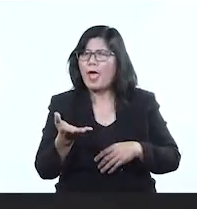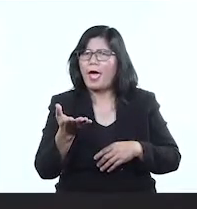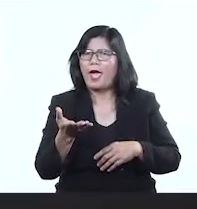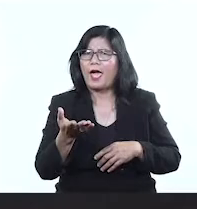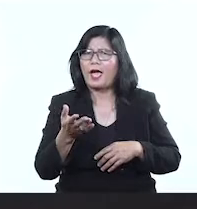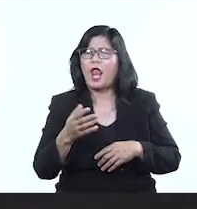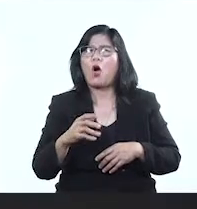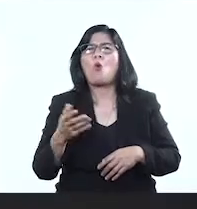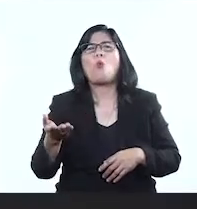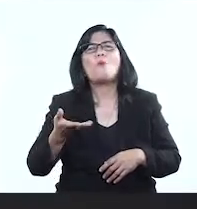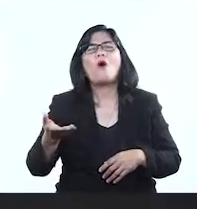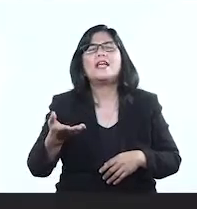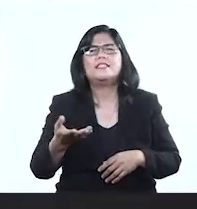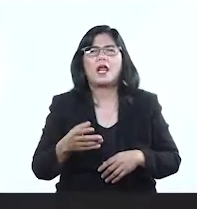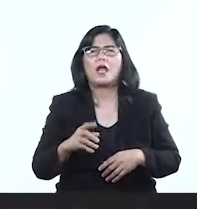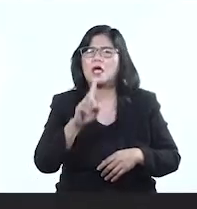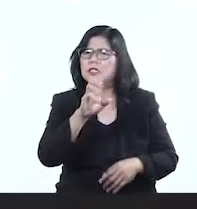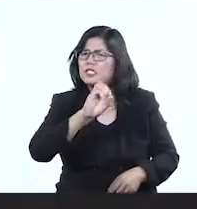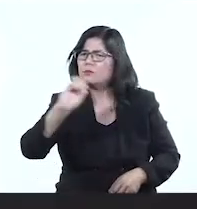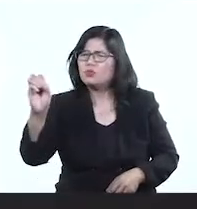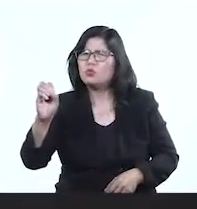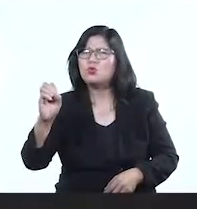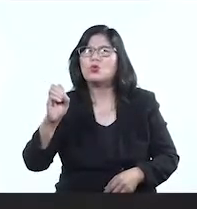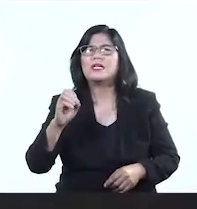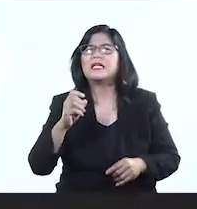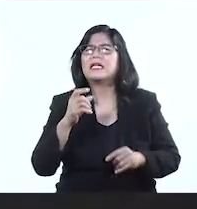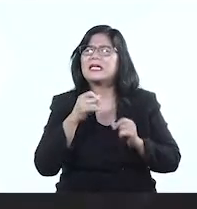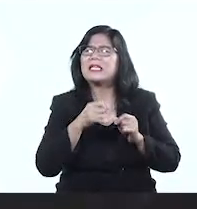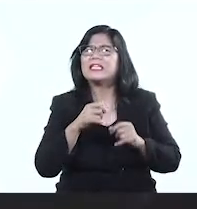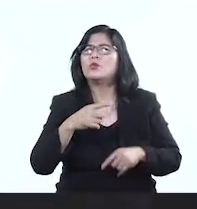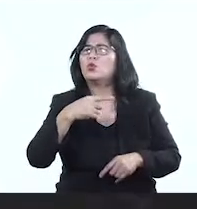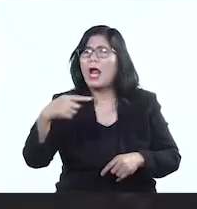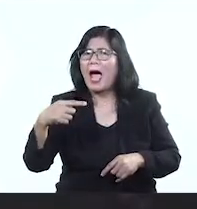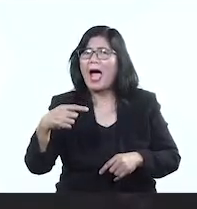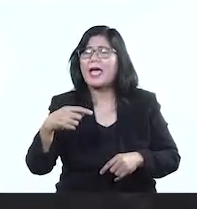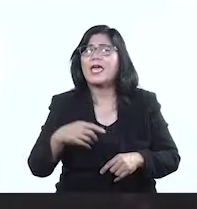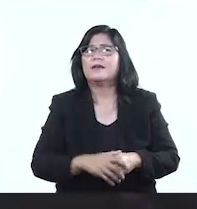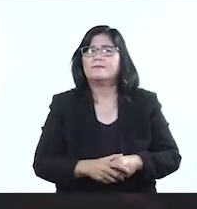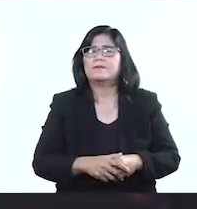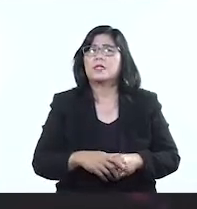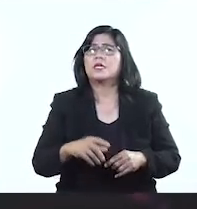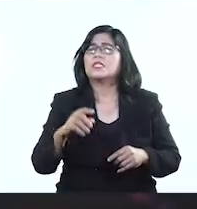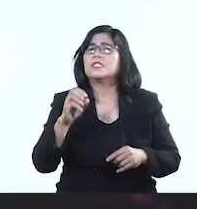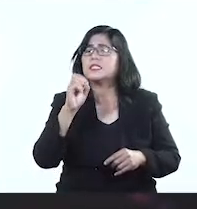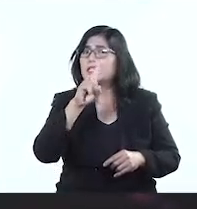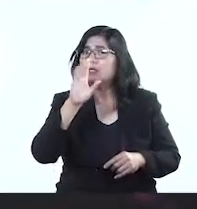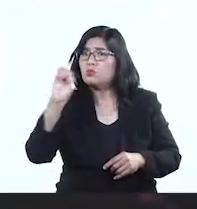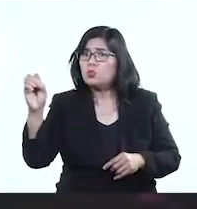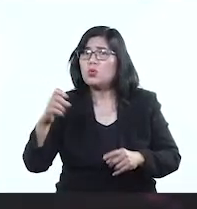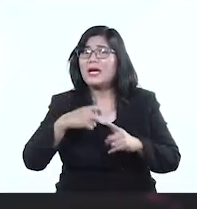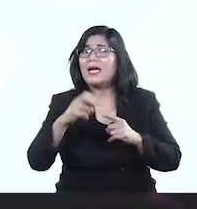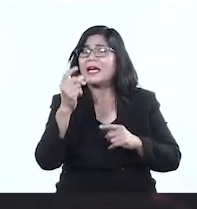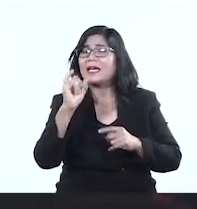A1000 kritik bahkan kurang Hai tetapi Sekali lagi saya bilang kalau pun 1000 kritik kurang